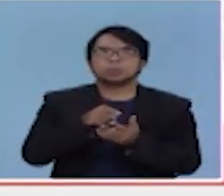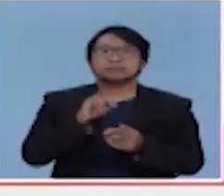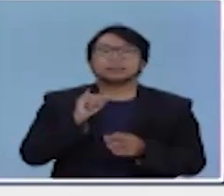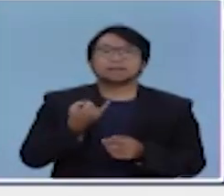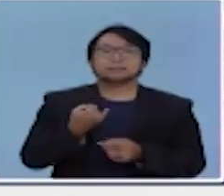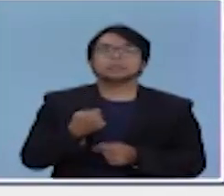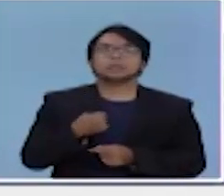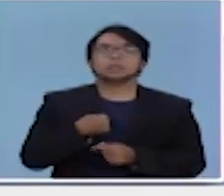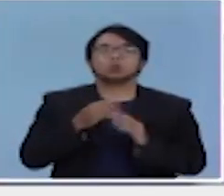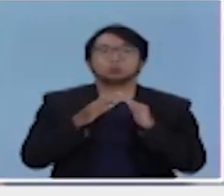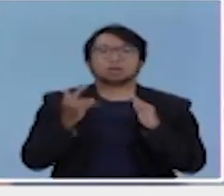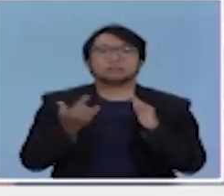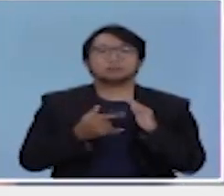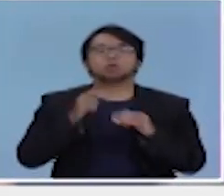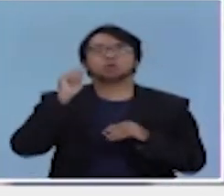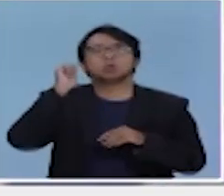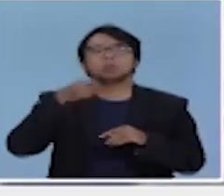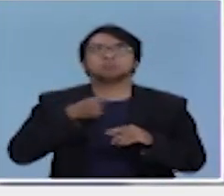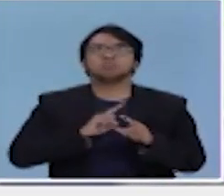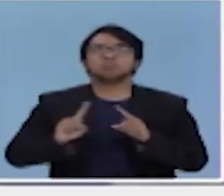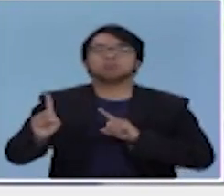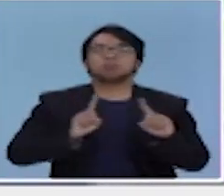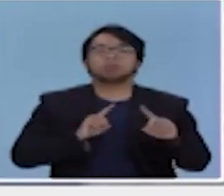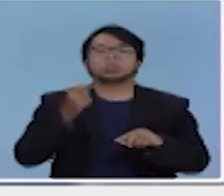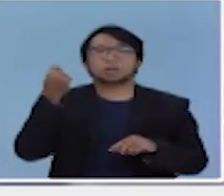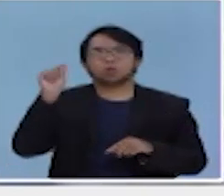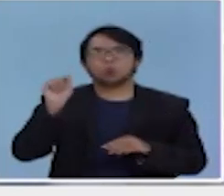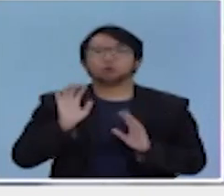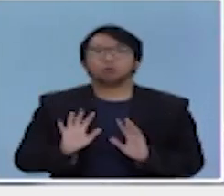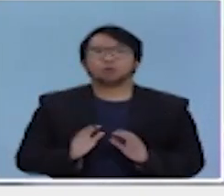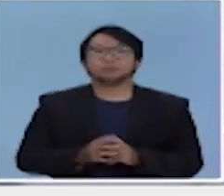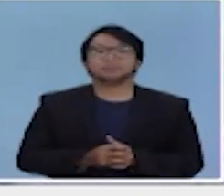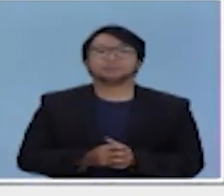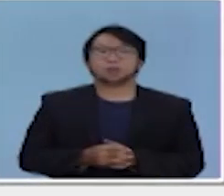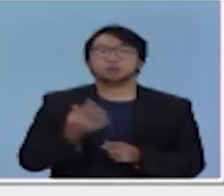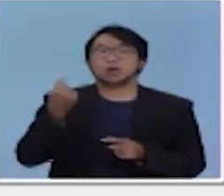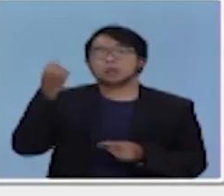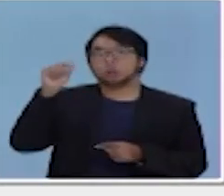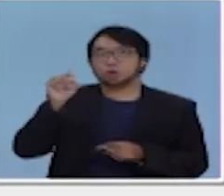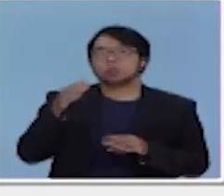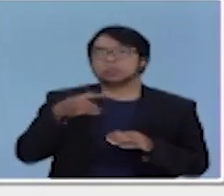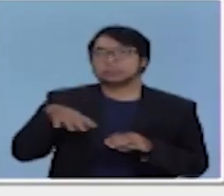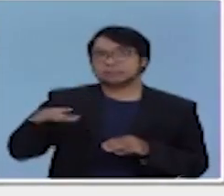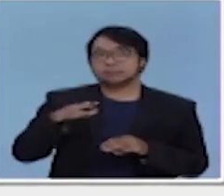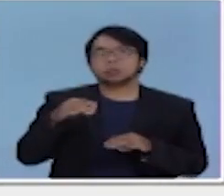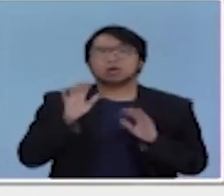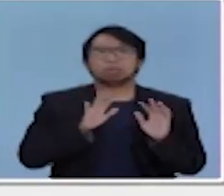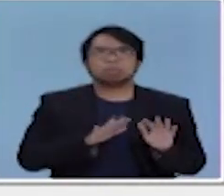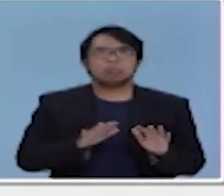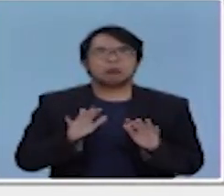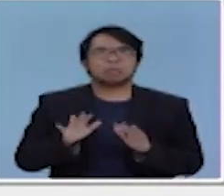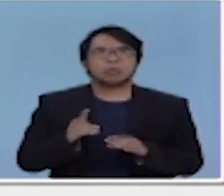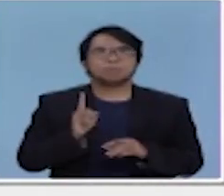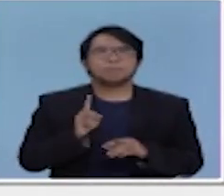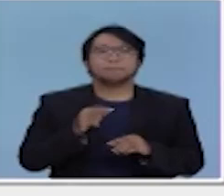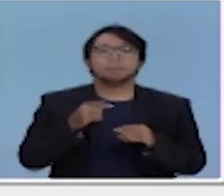rumah itu benar-benar hanya untuk ke kantor dan indikator itu tuh juga bener-bener harus ekstra hati-hati banget ya karena kan lagi